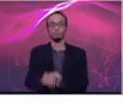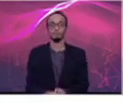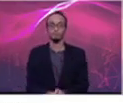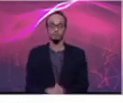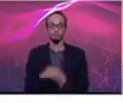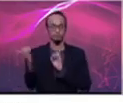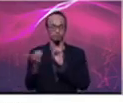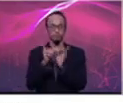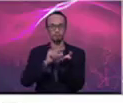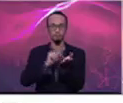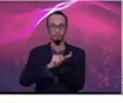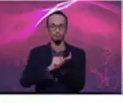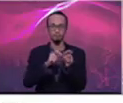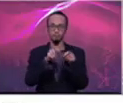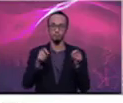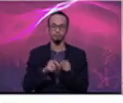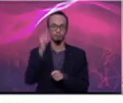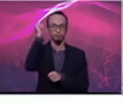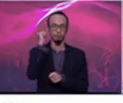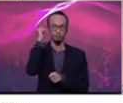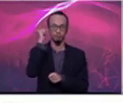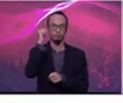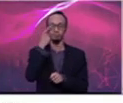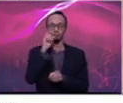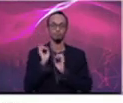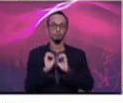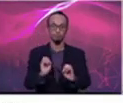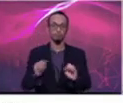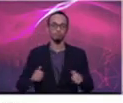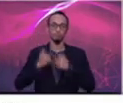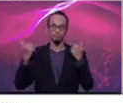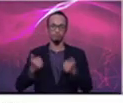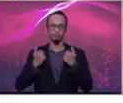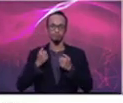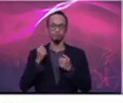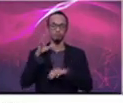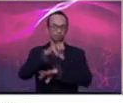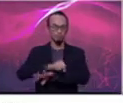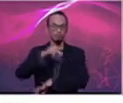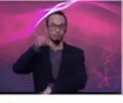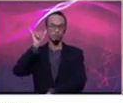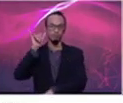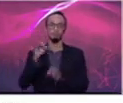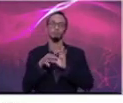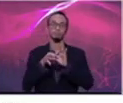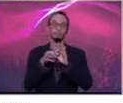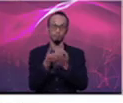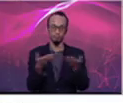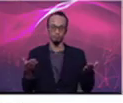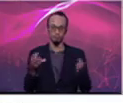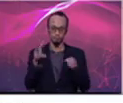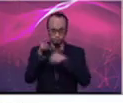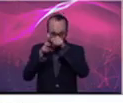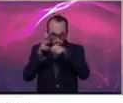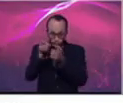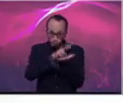beliau ditemui media di terminal bas Shahab perdana dalam Ops hari raya aidilfitri pada malam semalam katanya kerjasama orang ramai merakam video